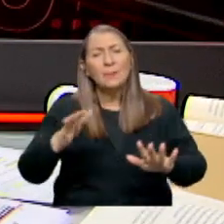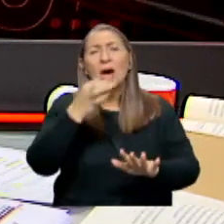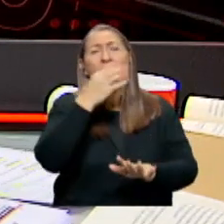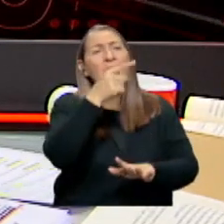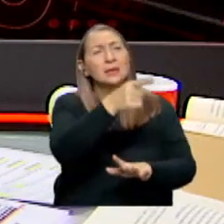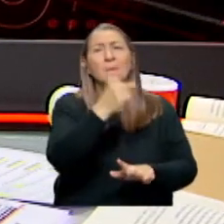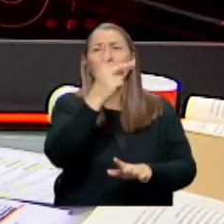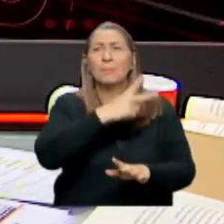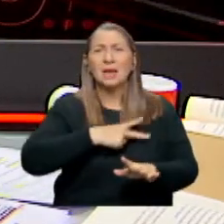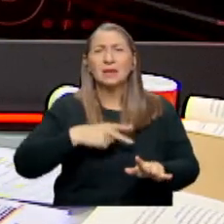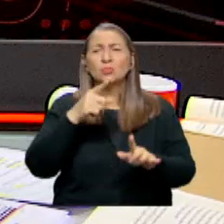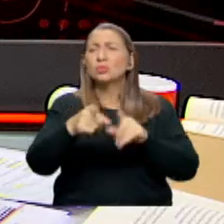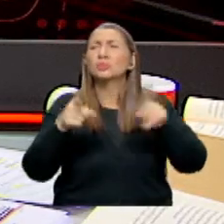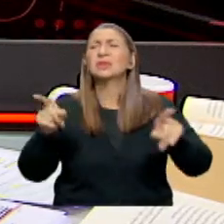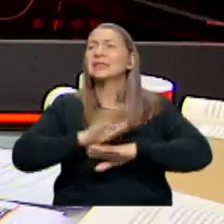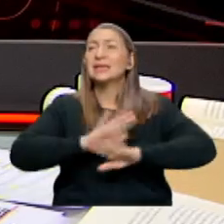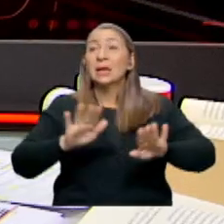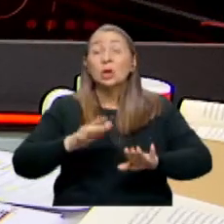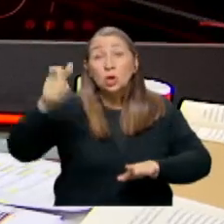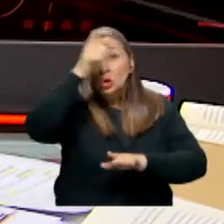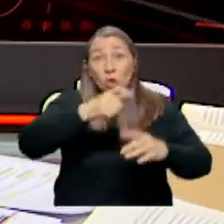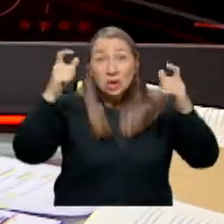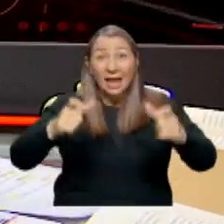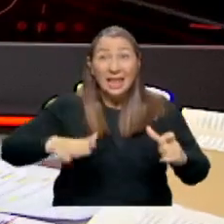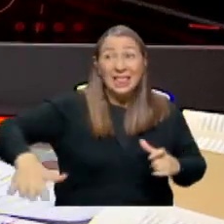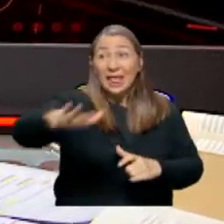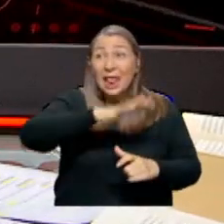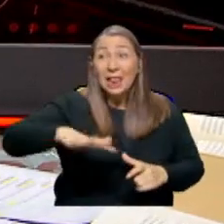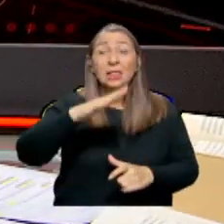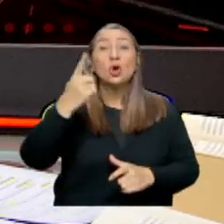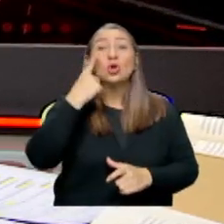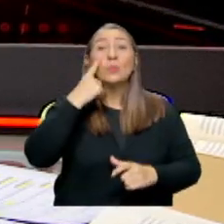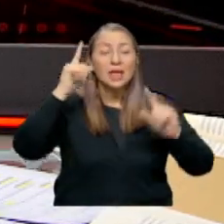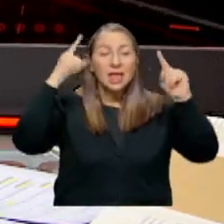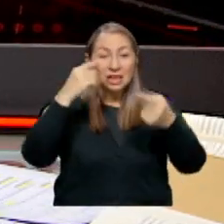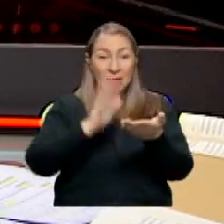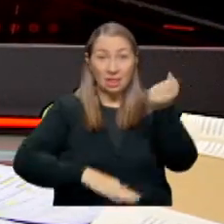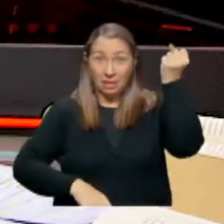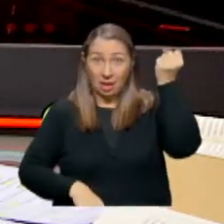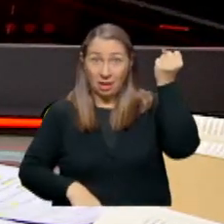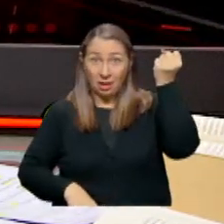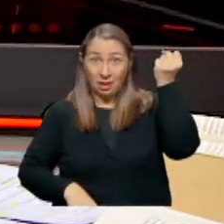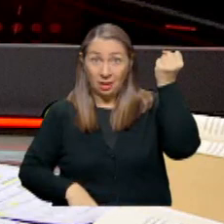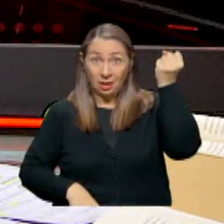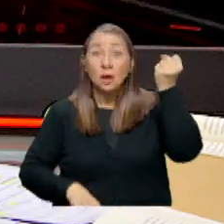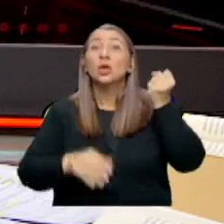Ankara'da Bir belediyede şunu da bunda değil ülke genelinde hükümetin yetkisi altında